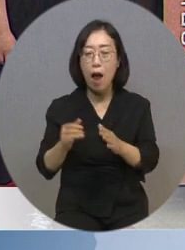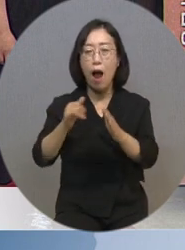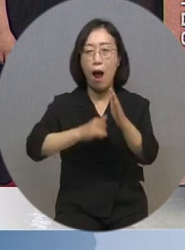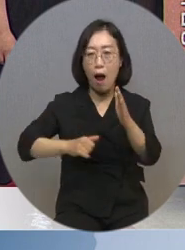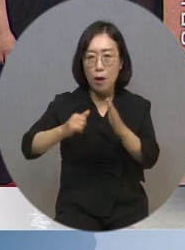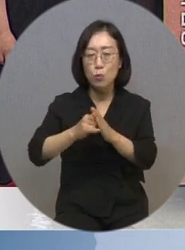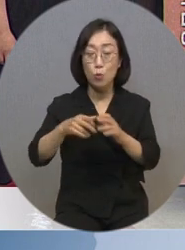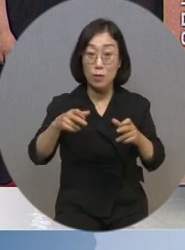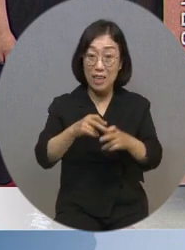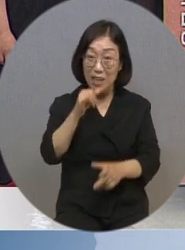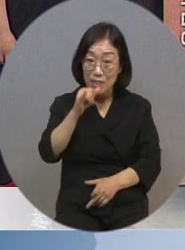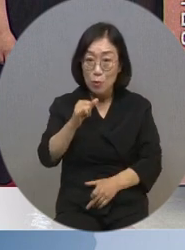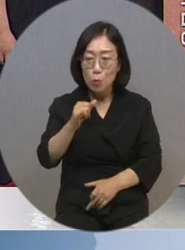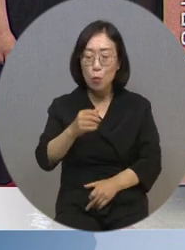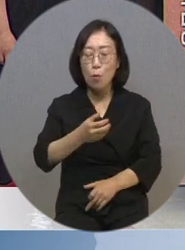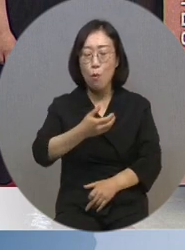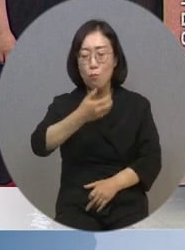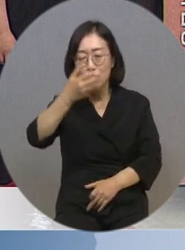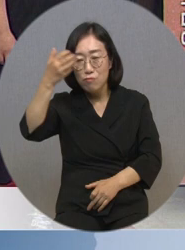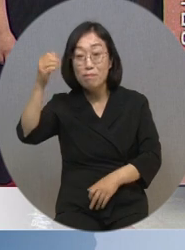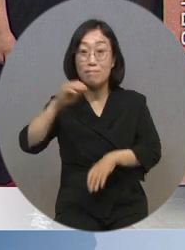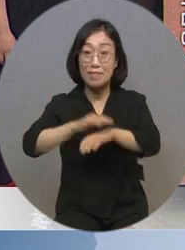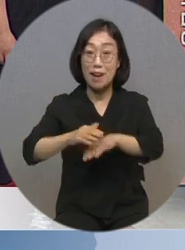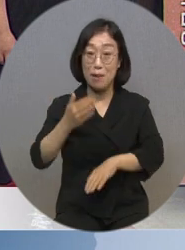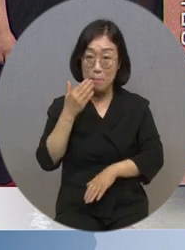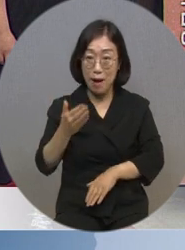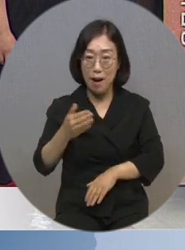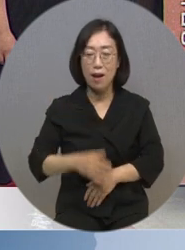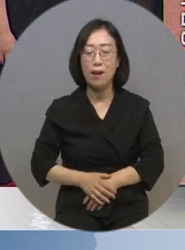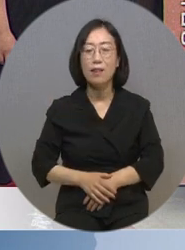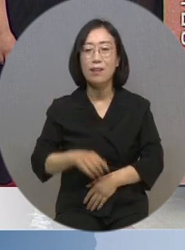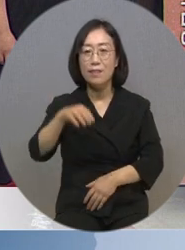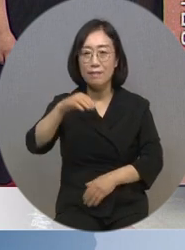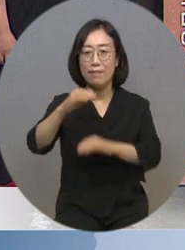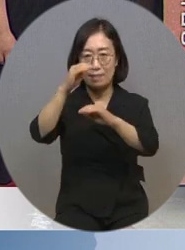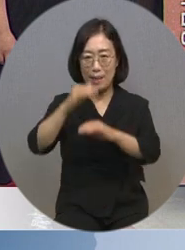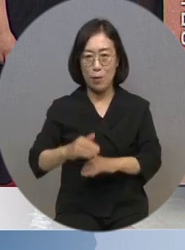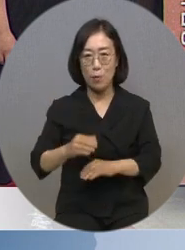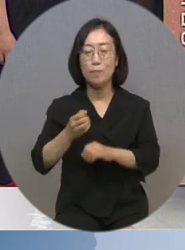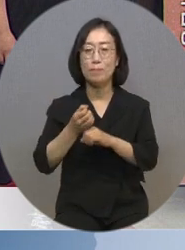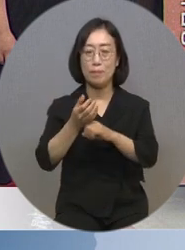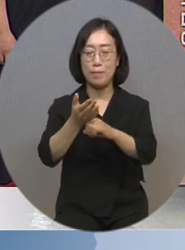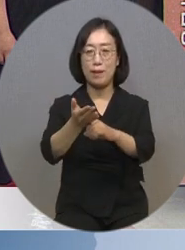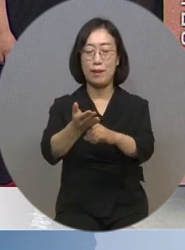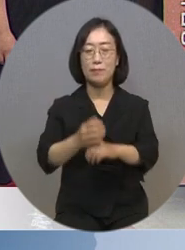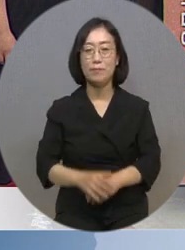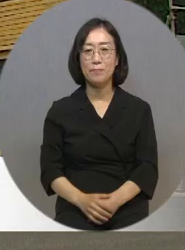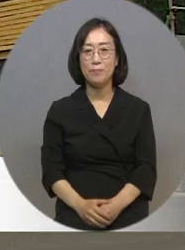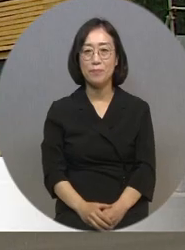현실로 만들어주는 공간, 아산 가치 만드소에 정유정 기자가 다녀왔습니다.